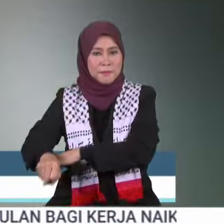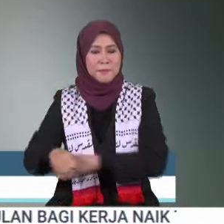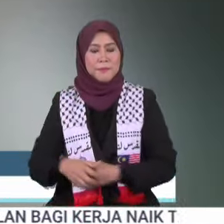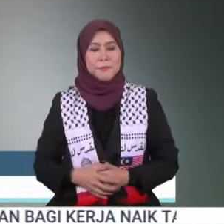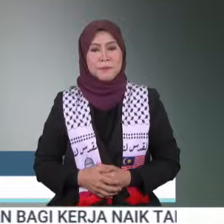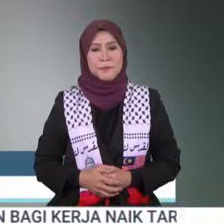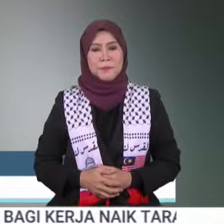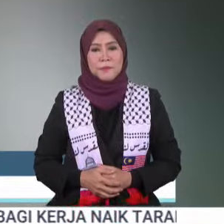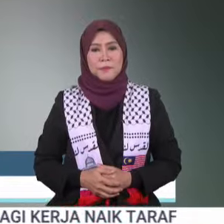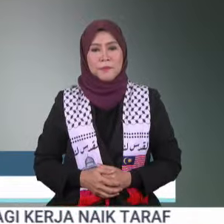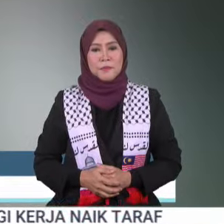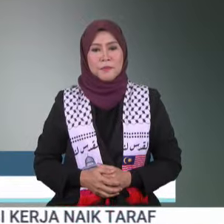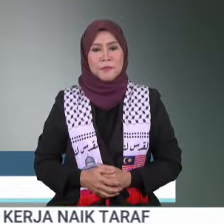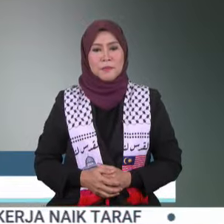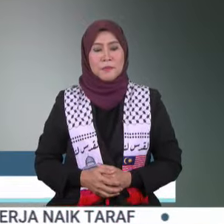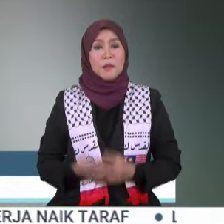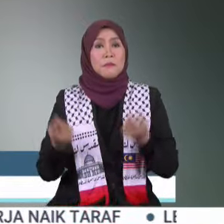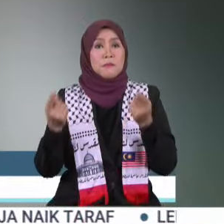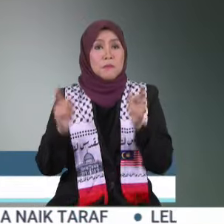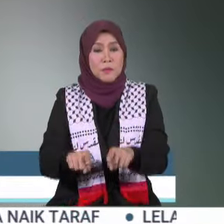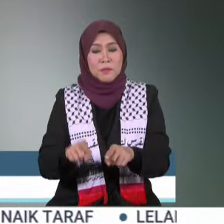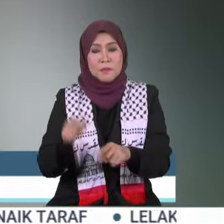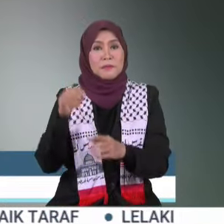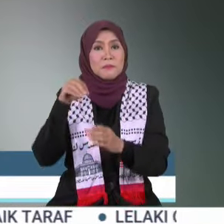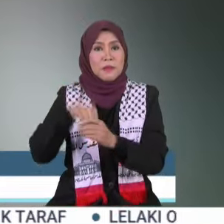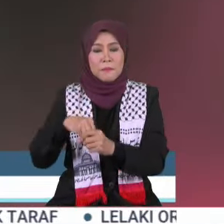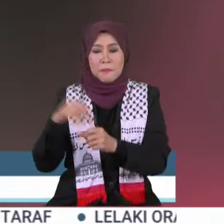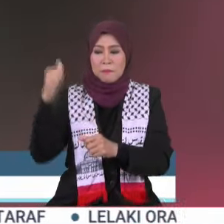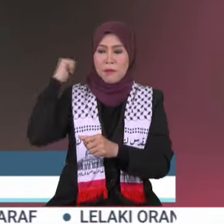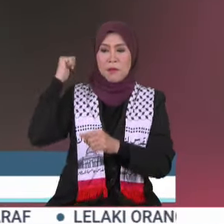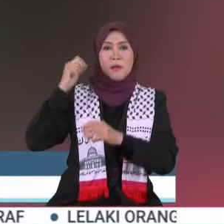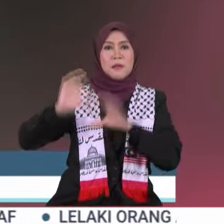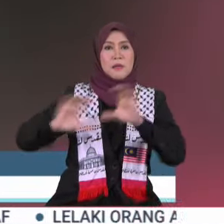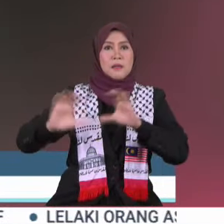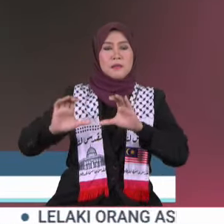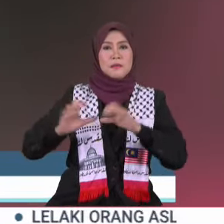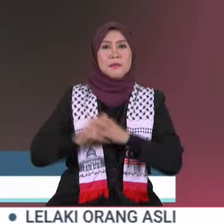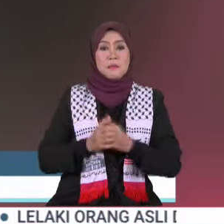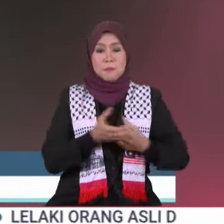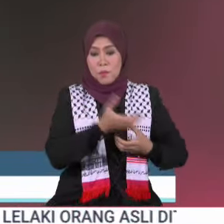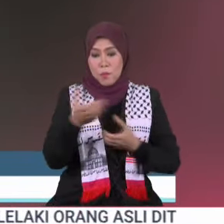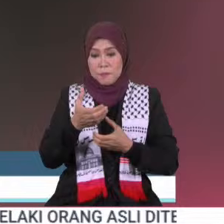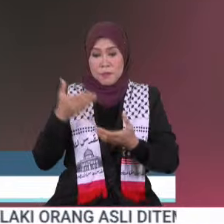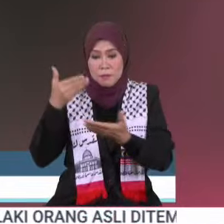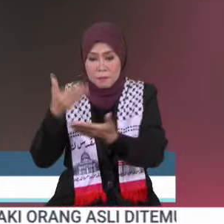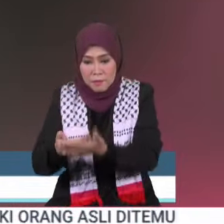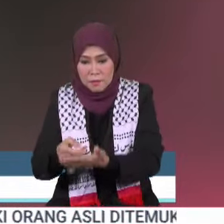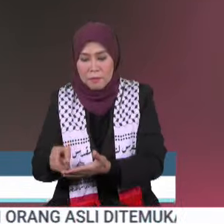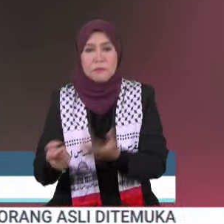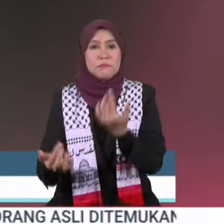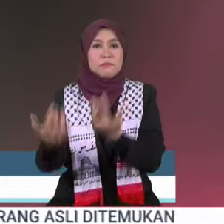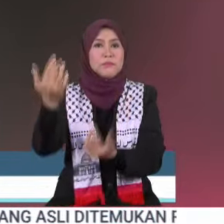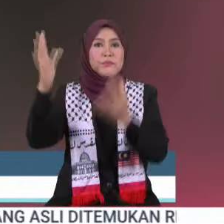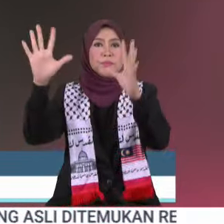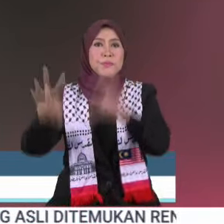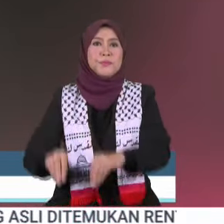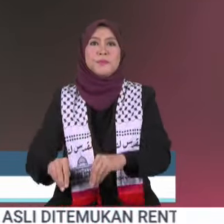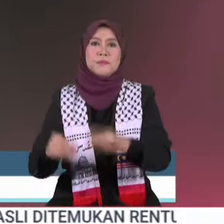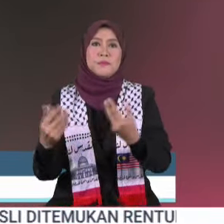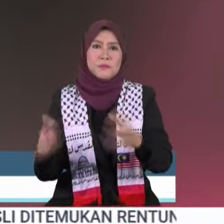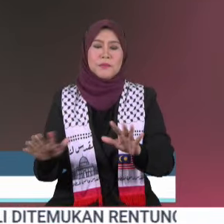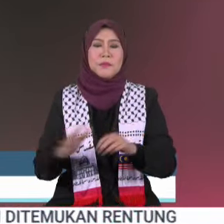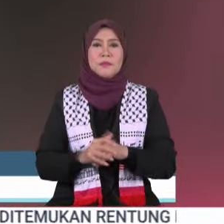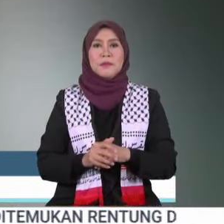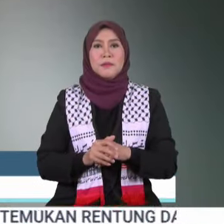malam menurutnya ketika kejadian mangsa berada di bahagian belakang kereta ketika jentera tiba di lokasi kebakaran telah dipadamkan orang awam